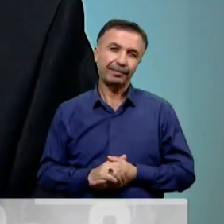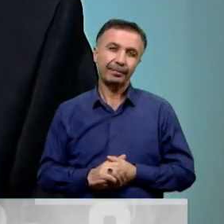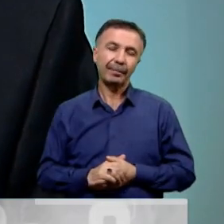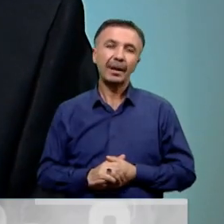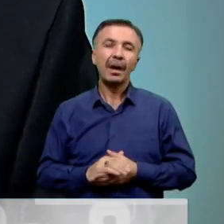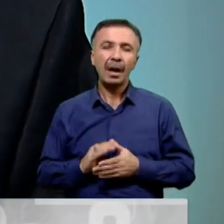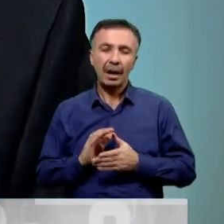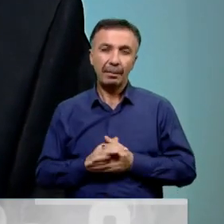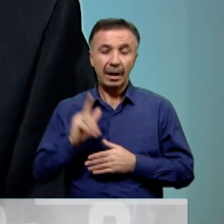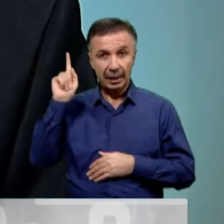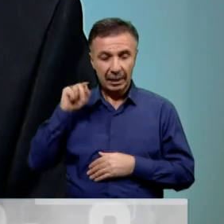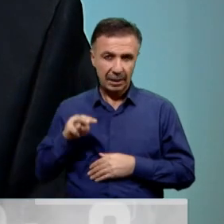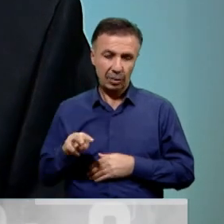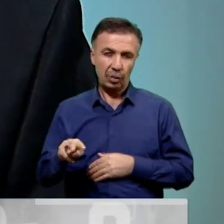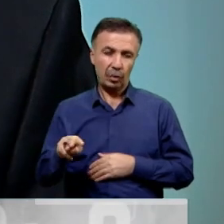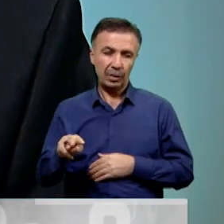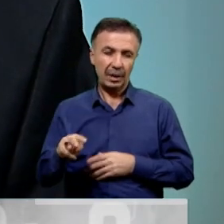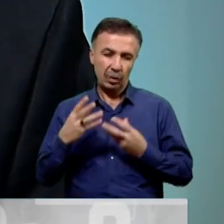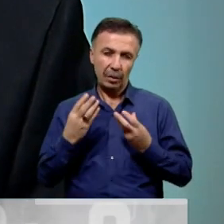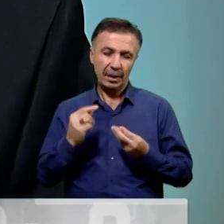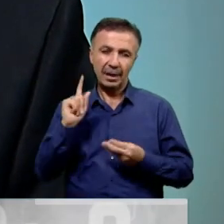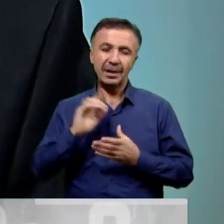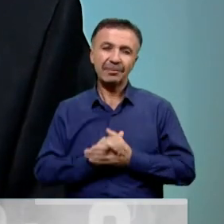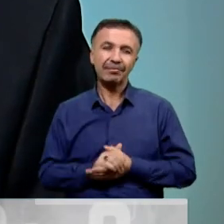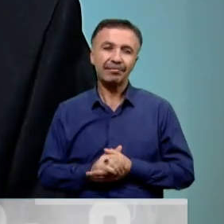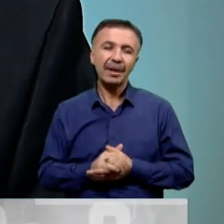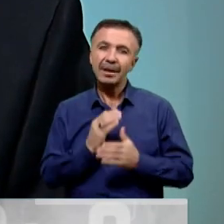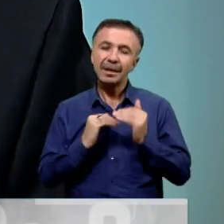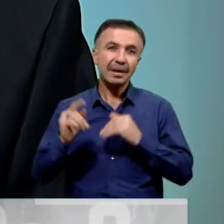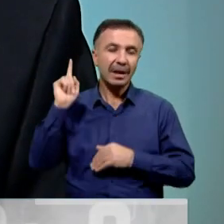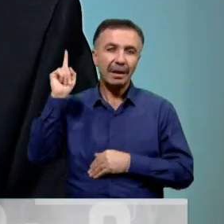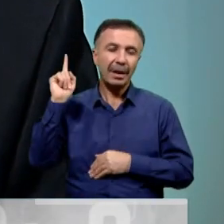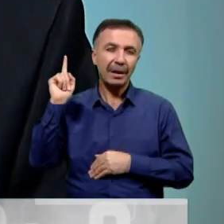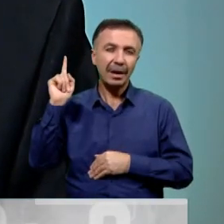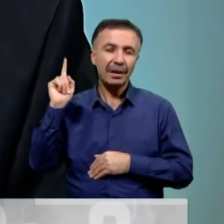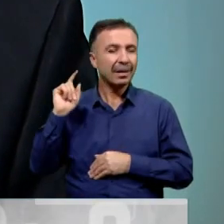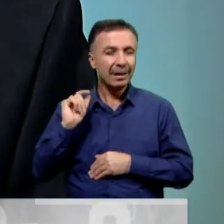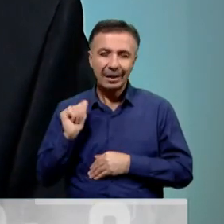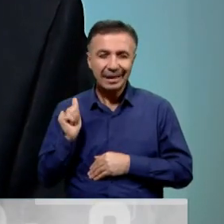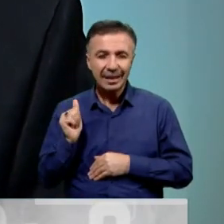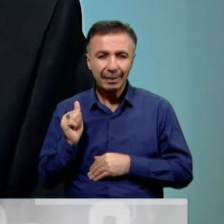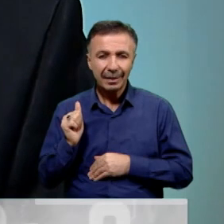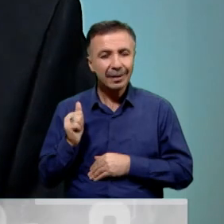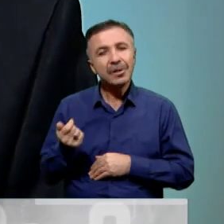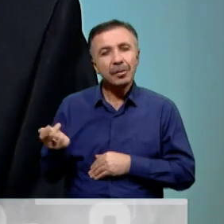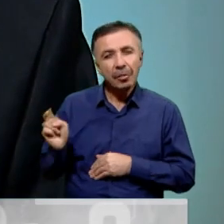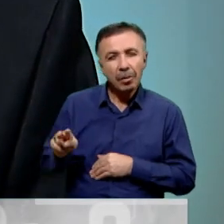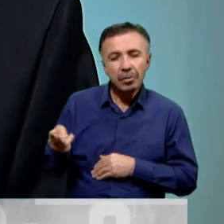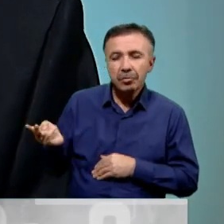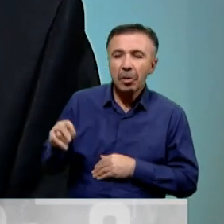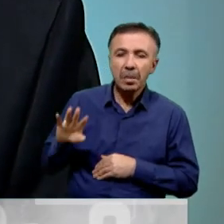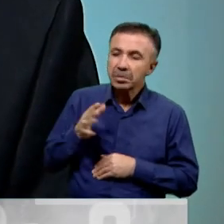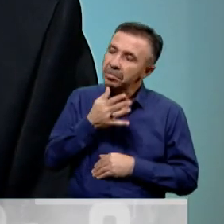yolunda olmak lazım. Farz-ı muhal. Cenab-ı Hak ne zaman ömür biter, ne olur ne biter bilemeyiz